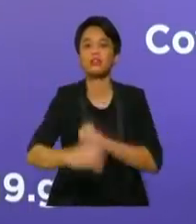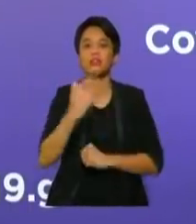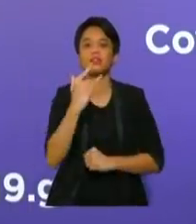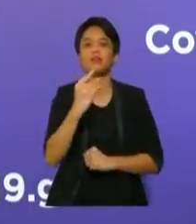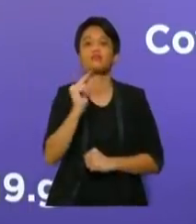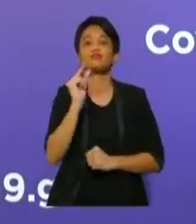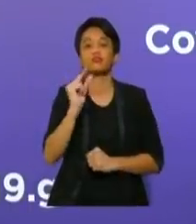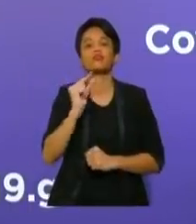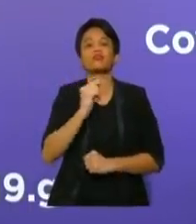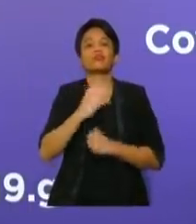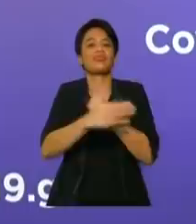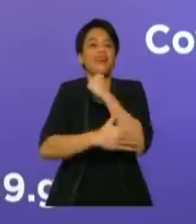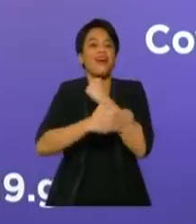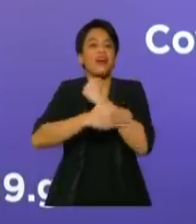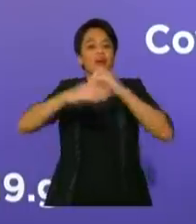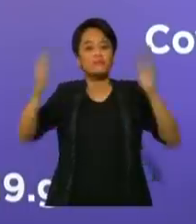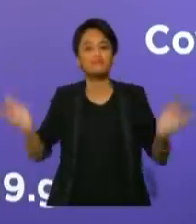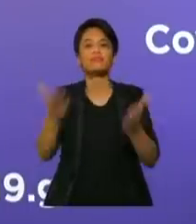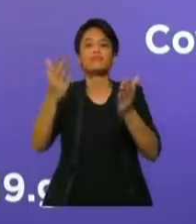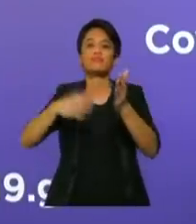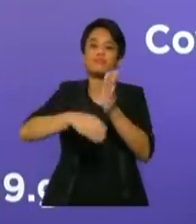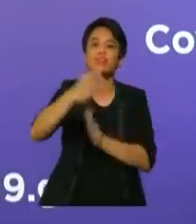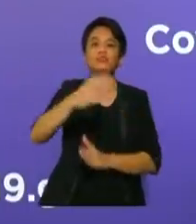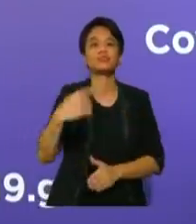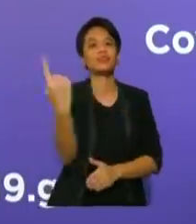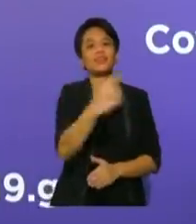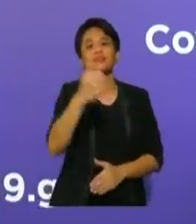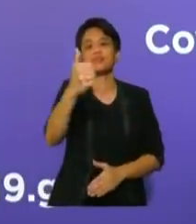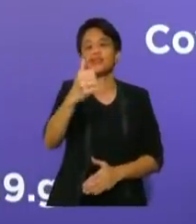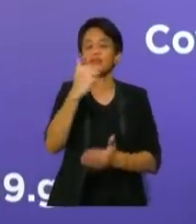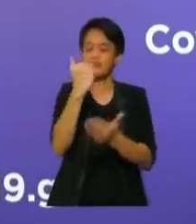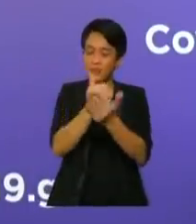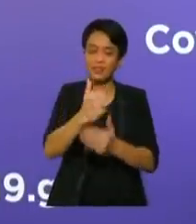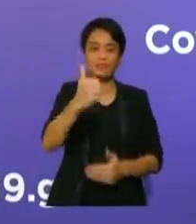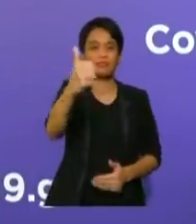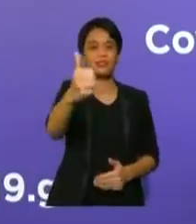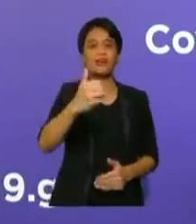negara kita. Kita bisa, kita pasti bisa. Terima kasih, selamat sore.